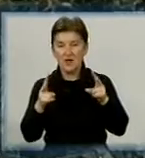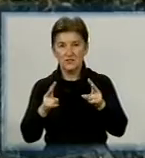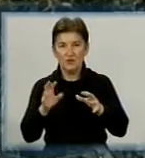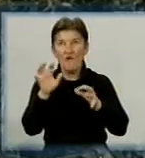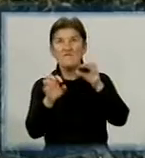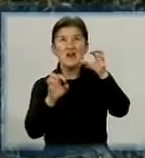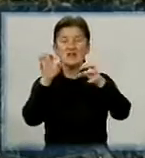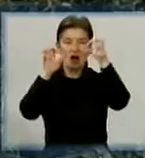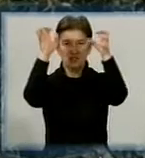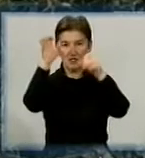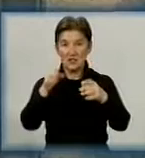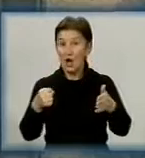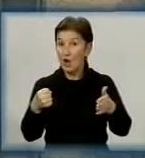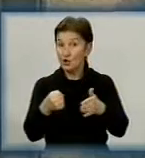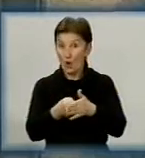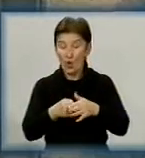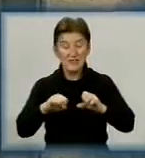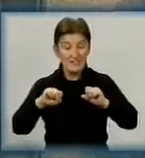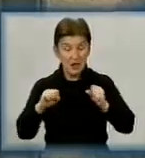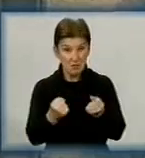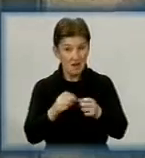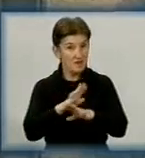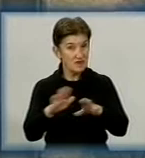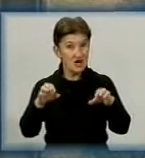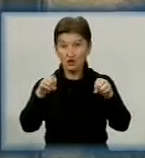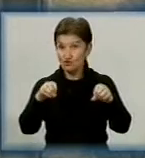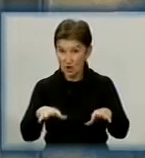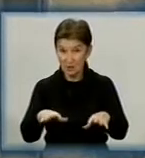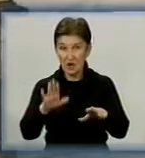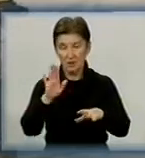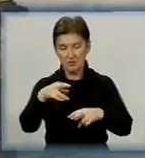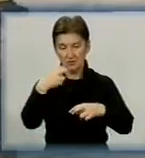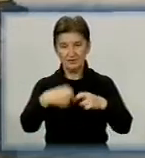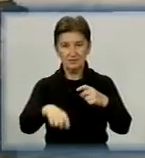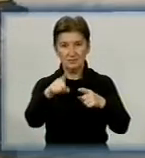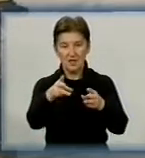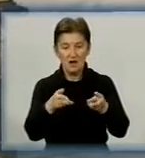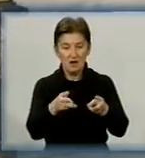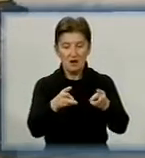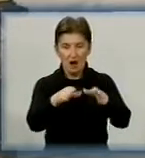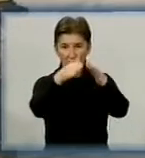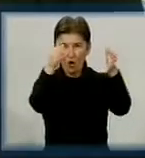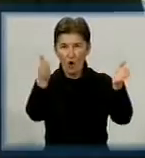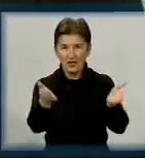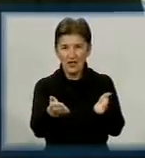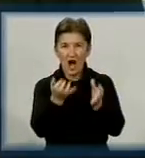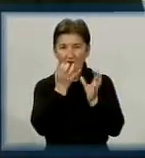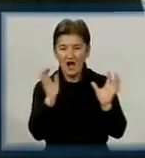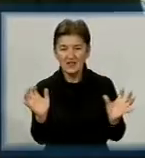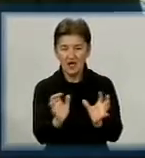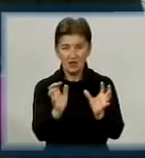до зими проблему не вирішити, то не лише зупиниться і друга свердловина, а й вийдуть з ладу котли, які нагрівають радонову воду. На